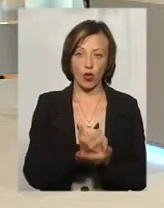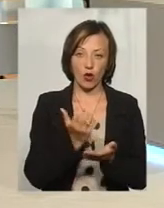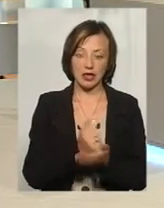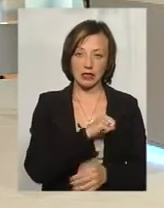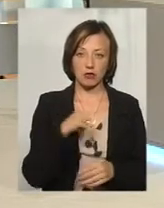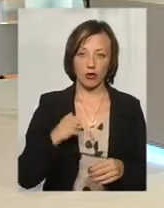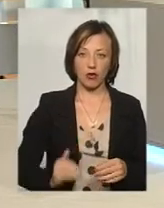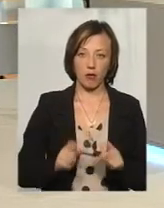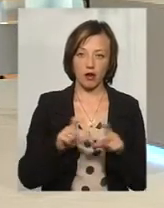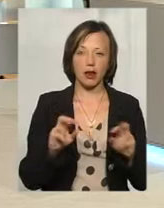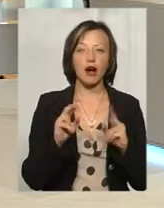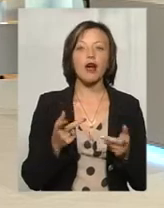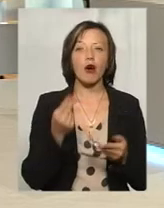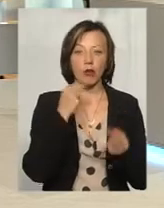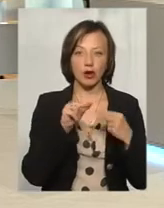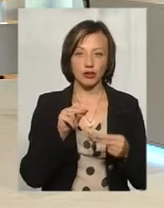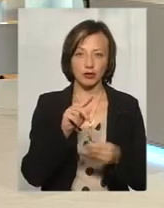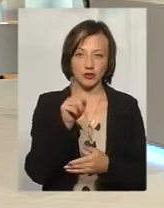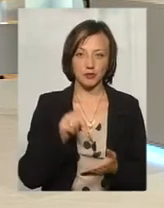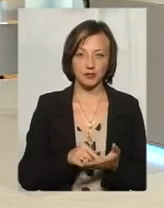самої компанії. А як вона буде їх покращувати?